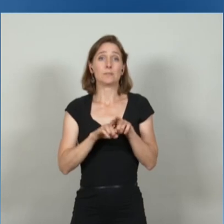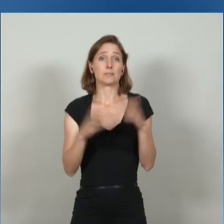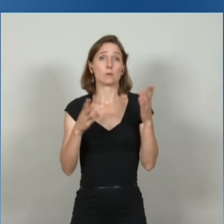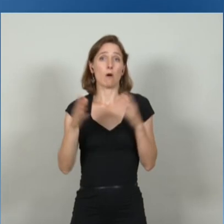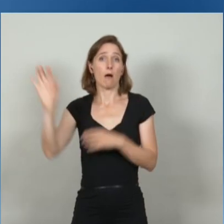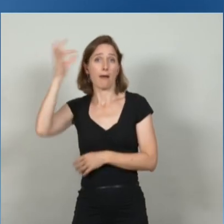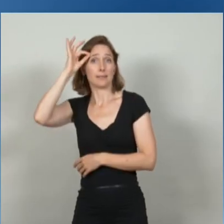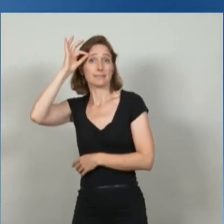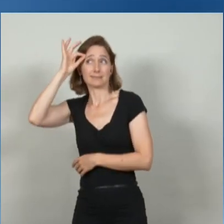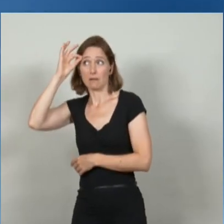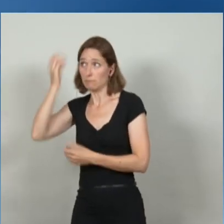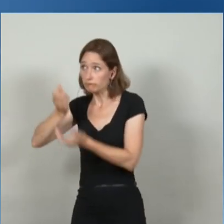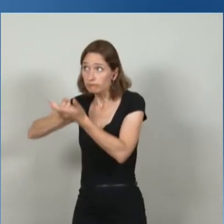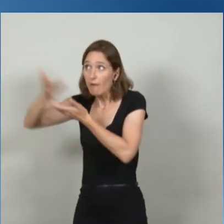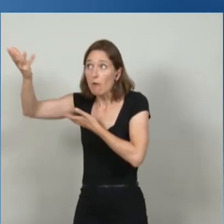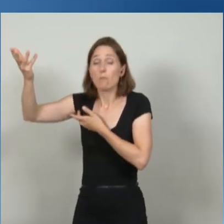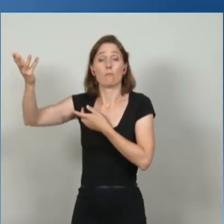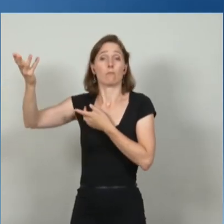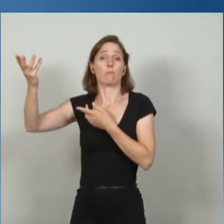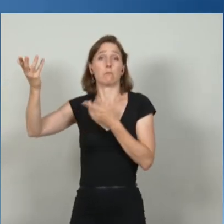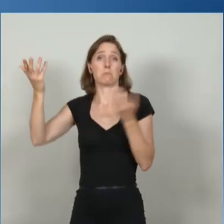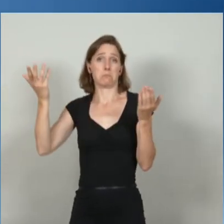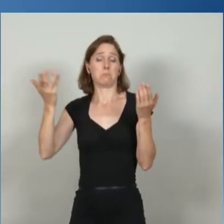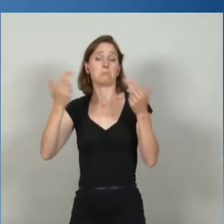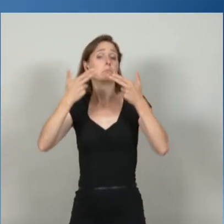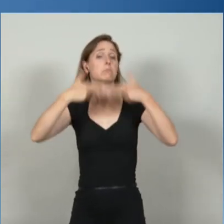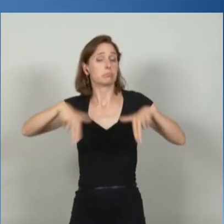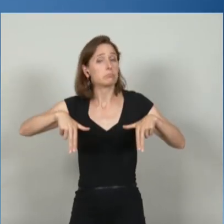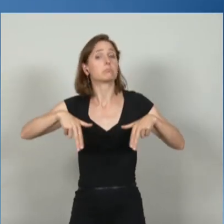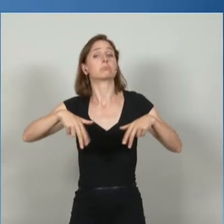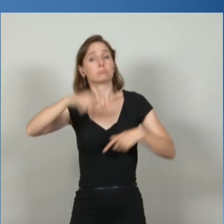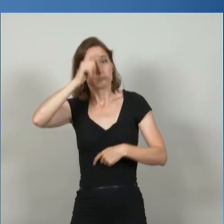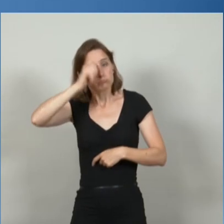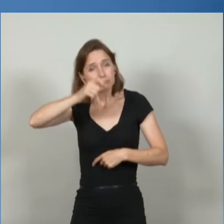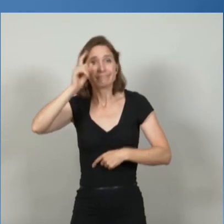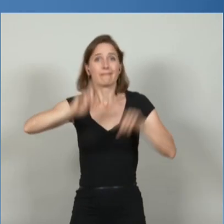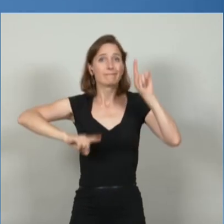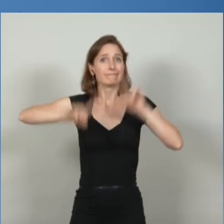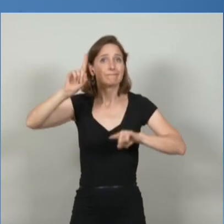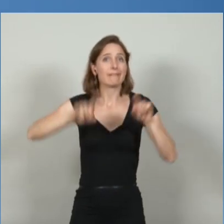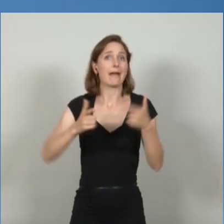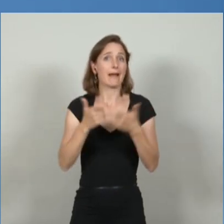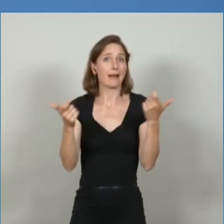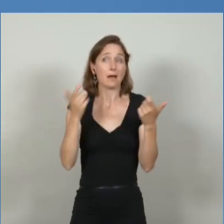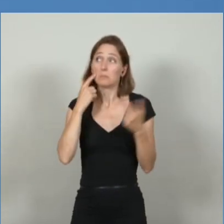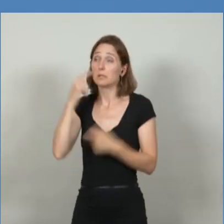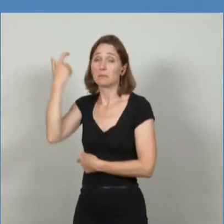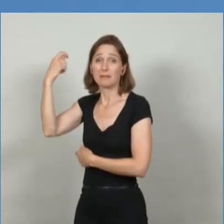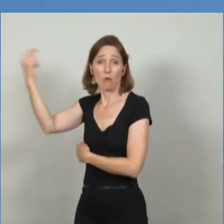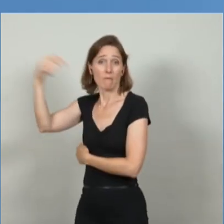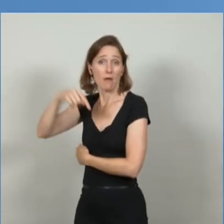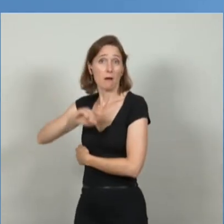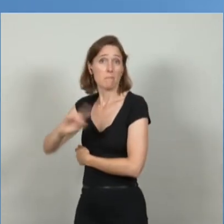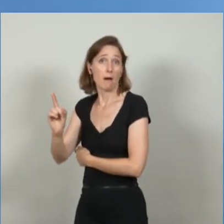avait été informé de du cadre de la cérémonie d'ouverture et donc si le président ne venait pas de la présence des